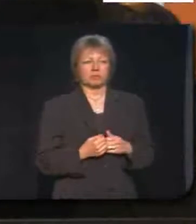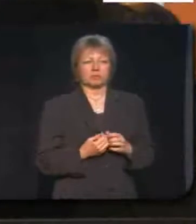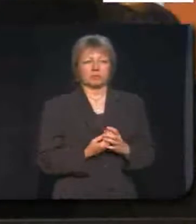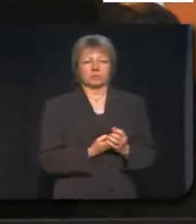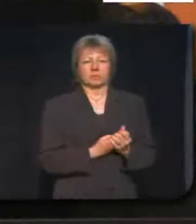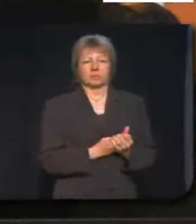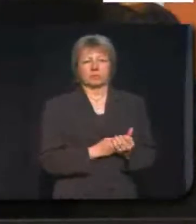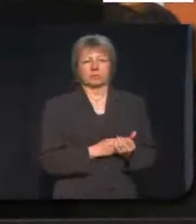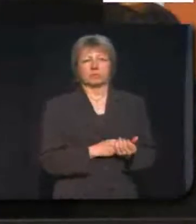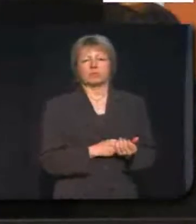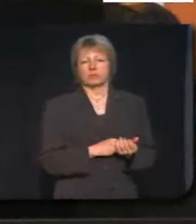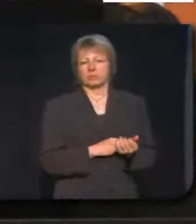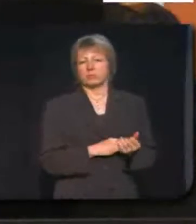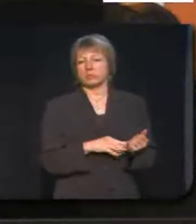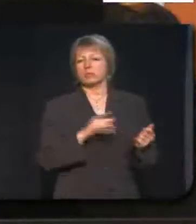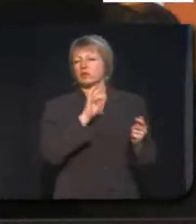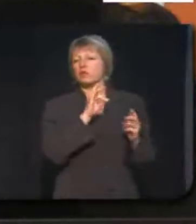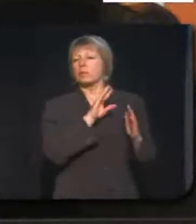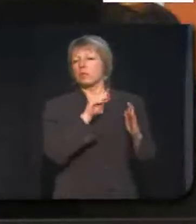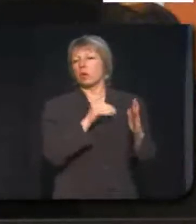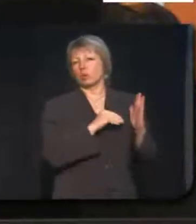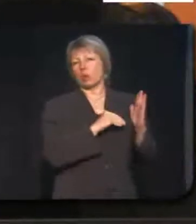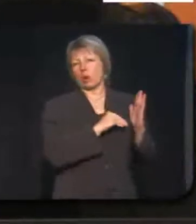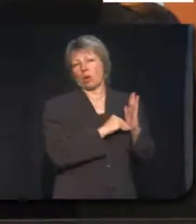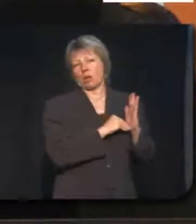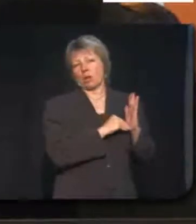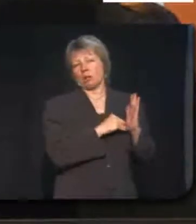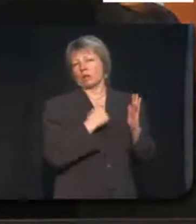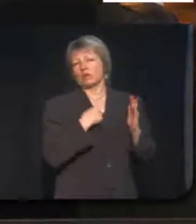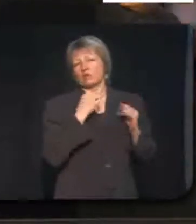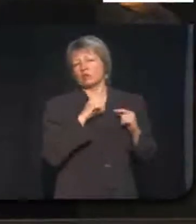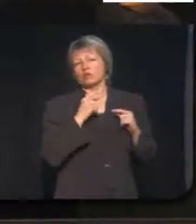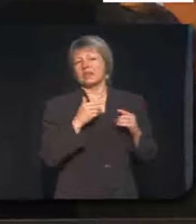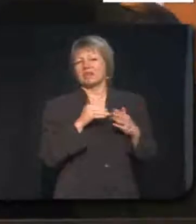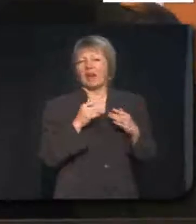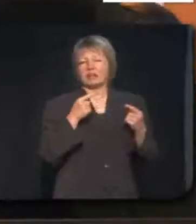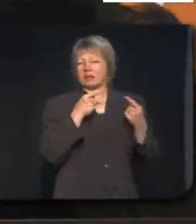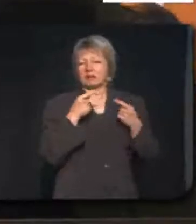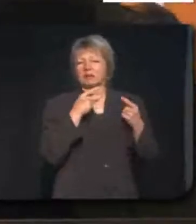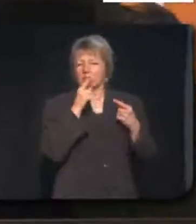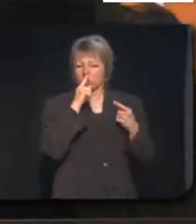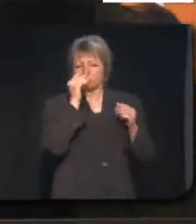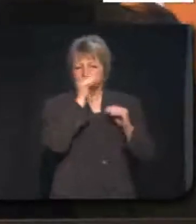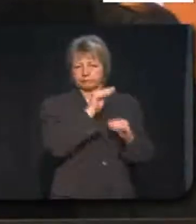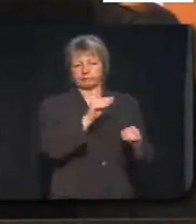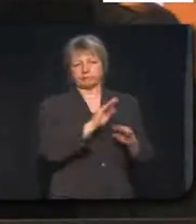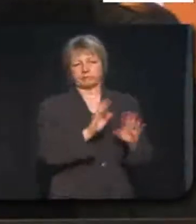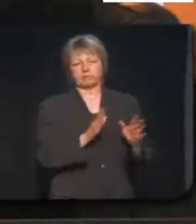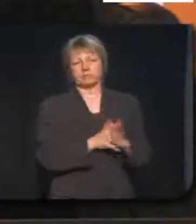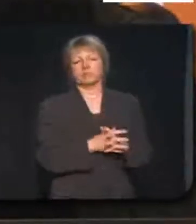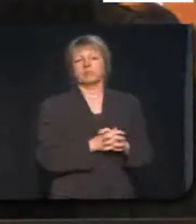einfach nur so zum Protokoll ich möchte das jetzt hier nicht weiter erläutern so Jochen